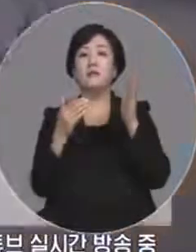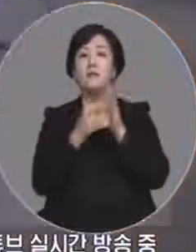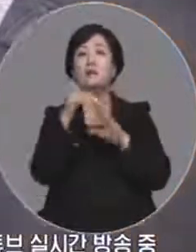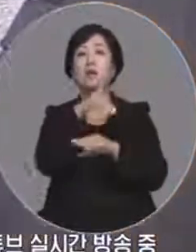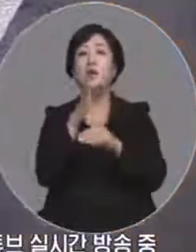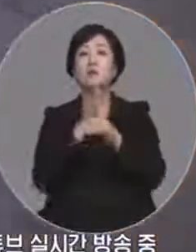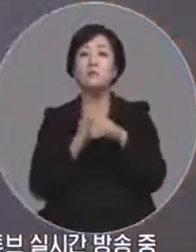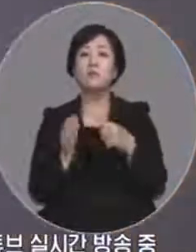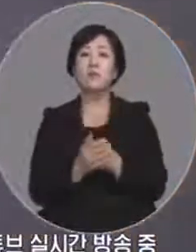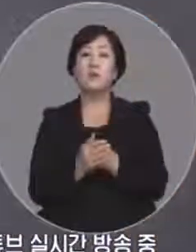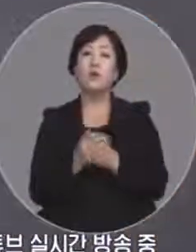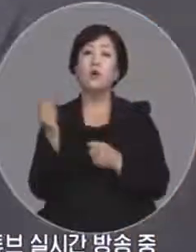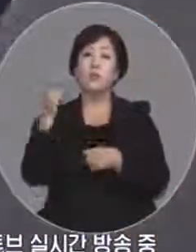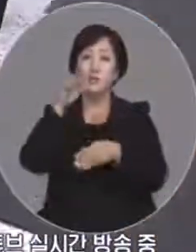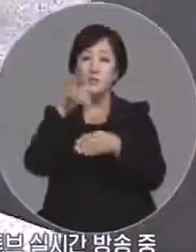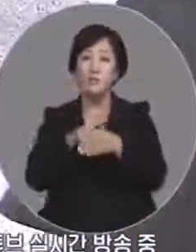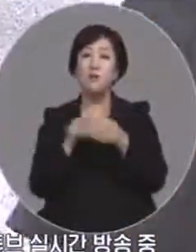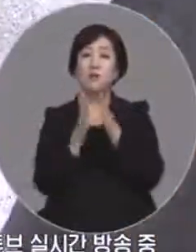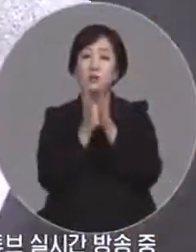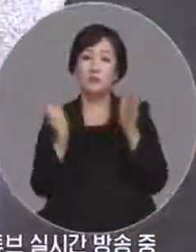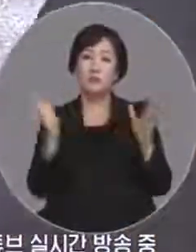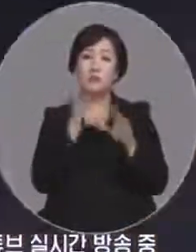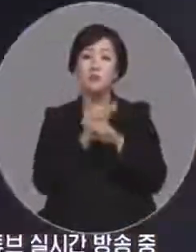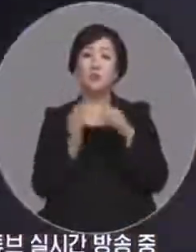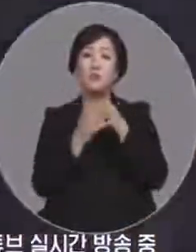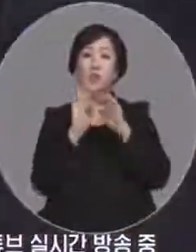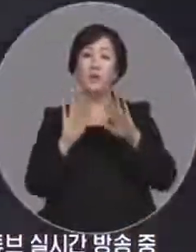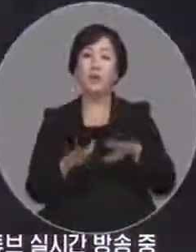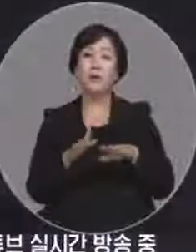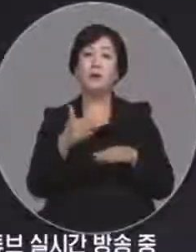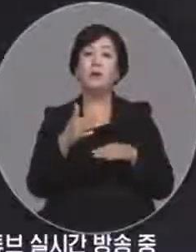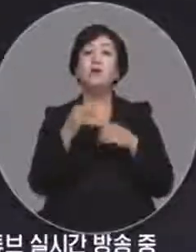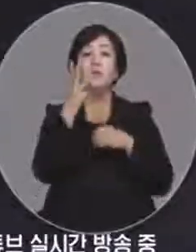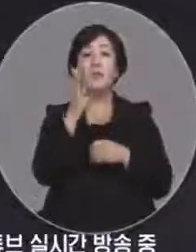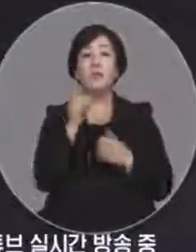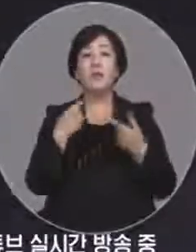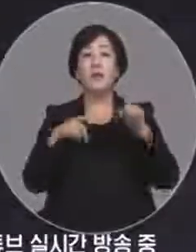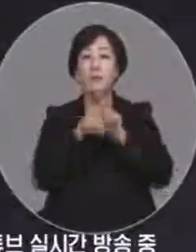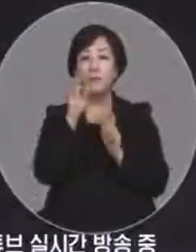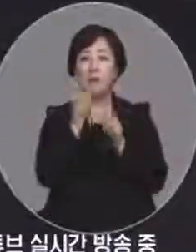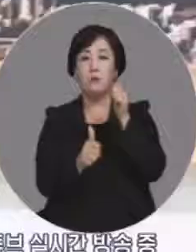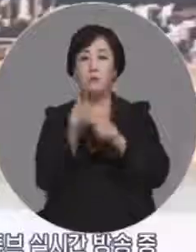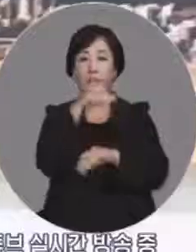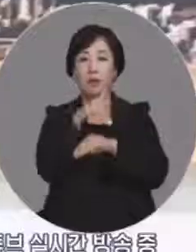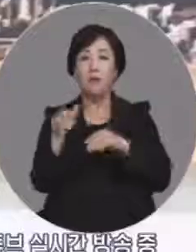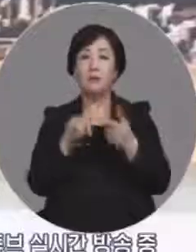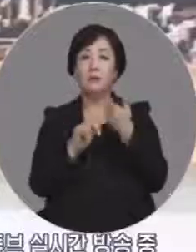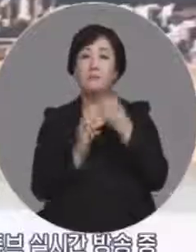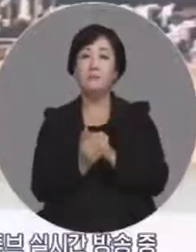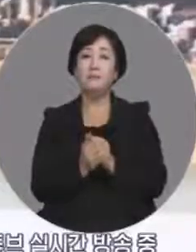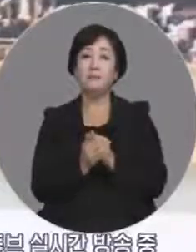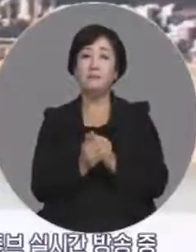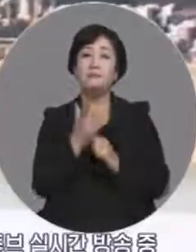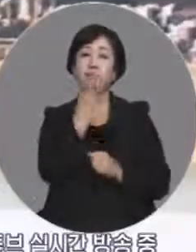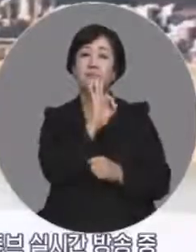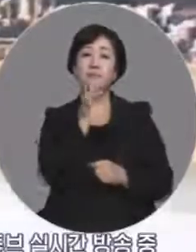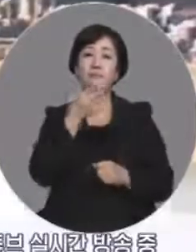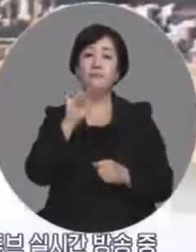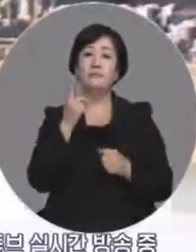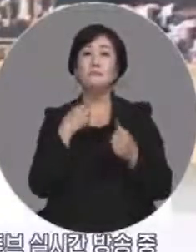하겠습니다. 재선거 준비가 시작된 가운데 이번엔 최소 3파전일 거란 관측입니다.